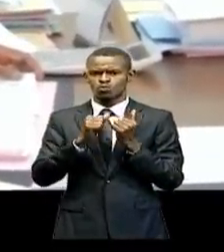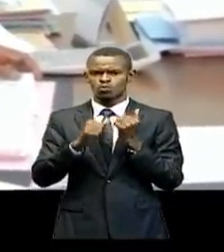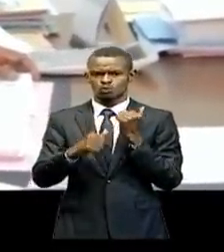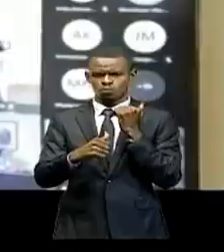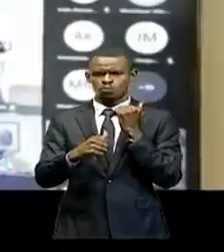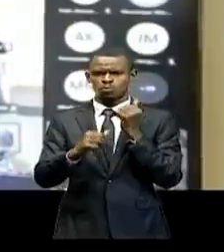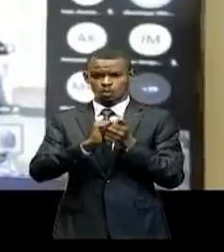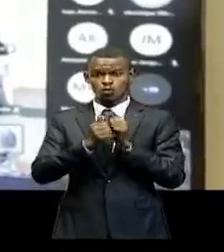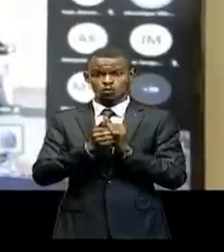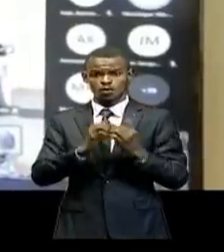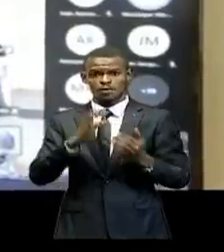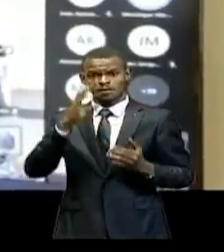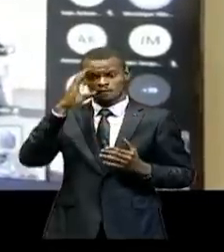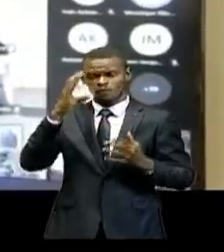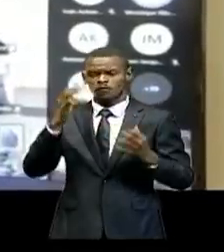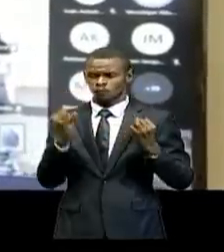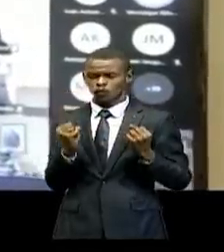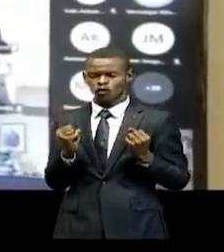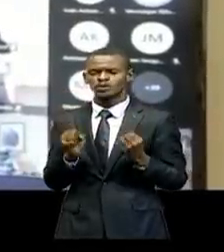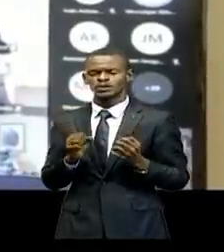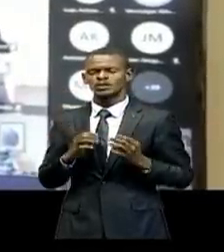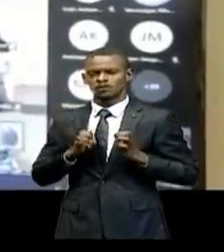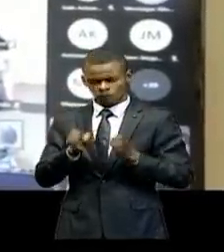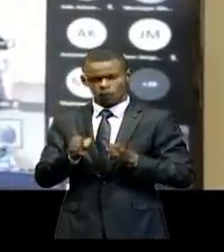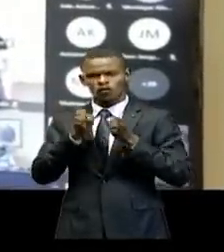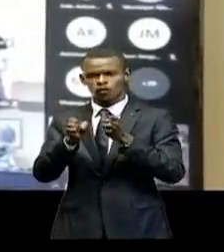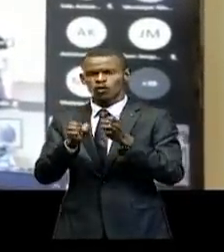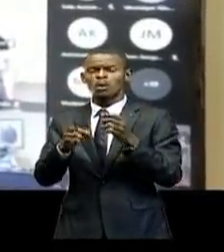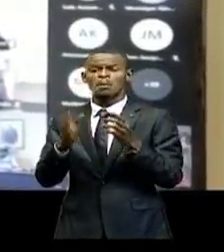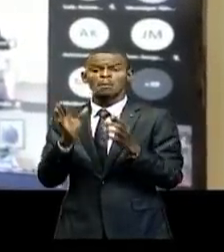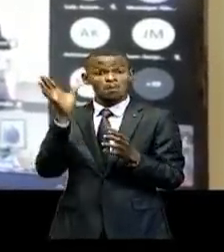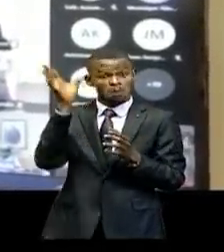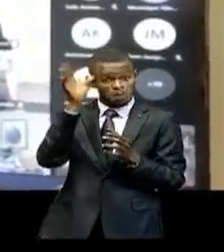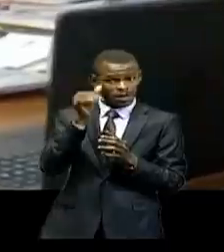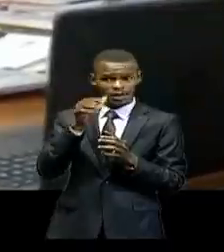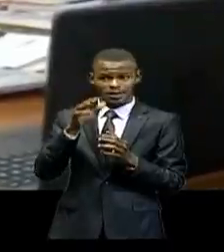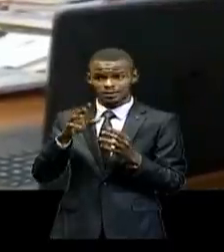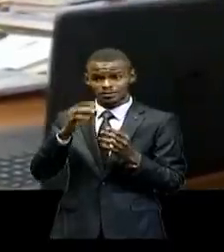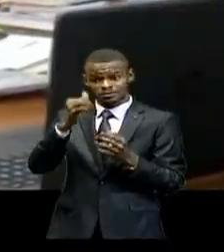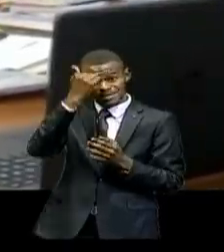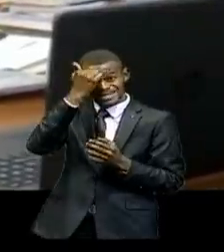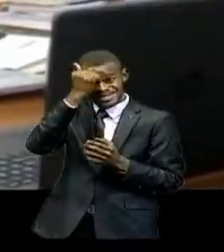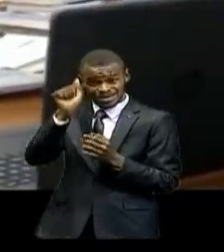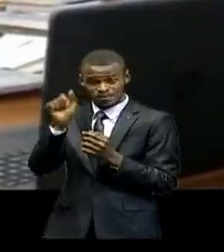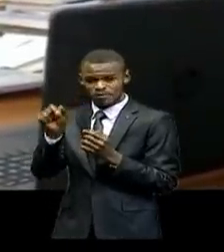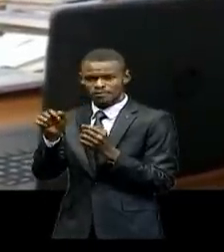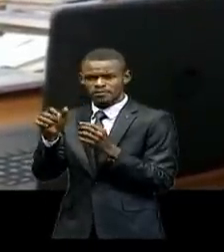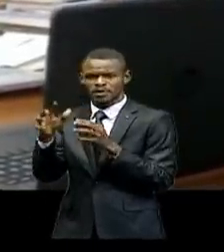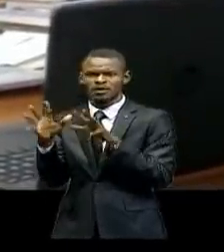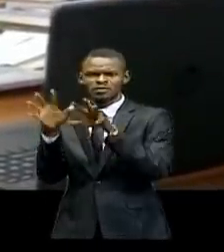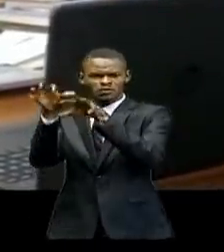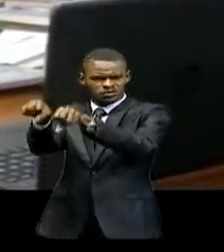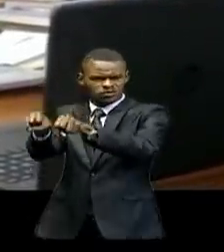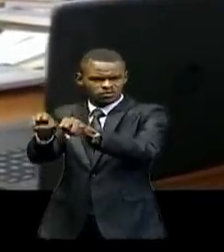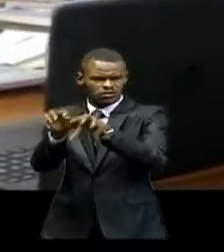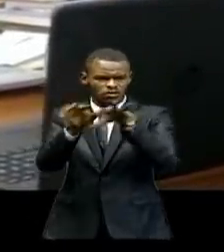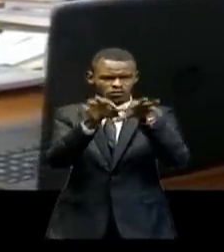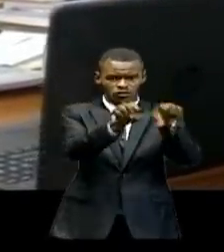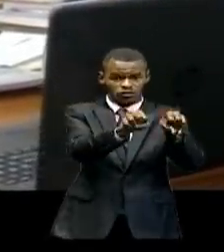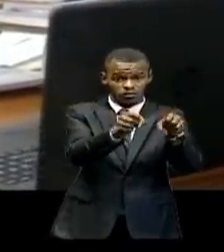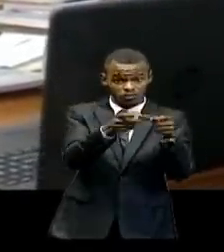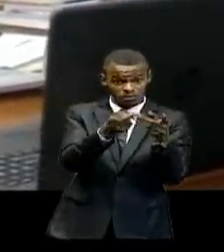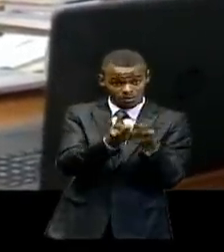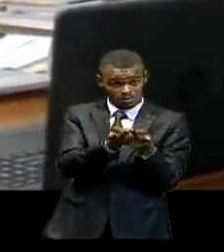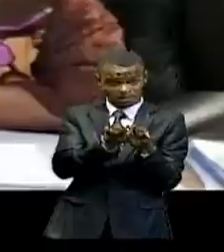négatives malgré les incursions qui ont été observées ces derniers jours dans le Nord Kivu, dans le Sud Kivu ainsi qu'en